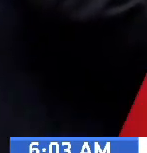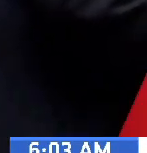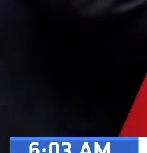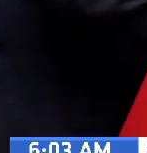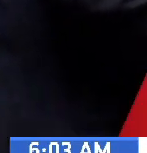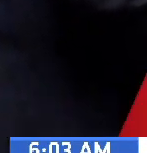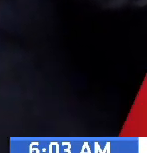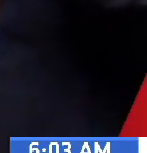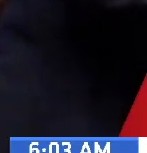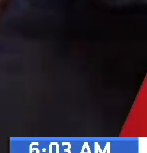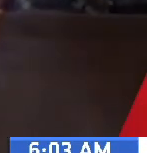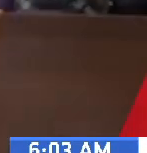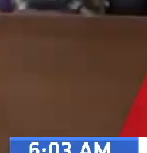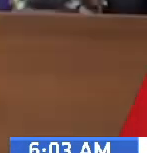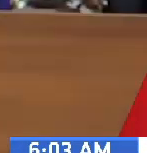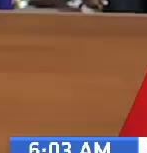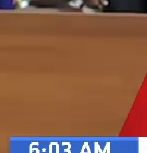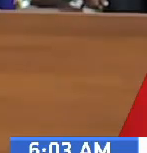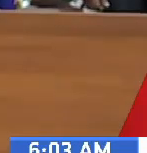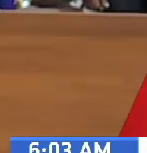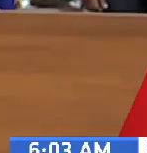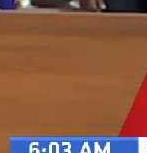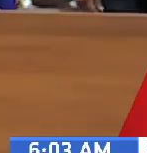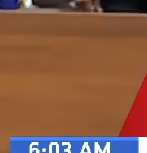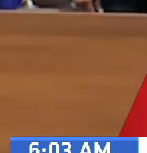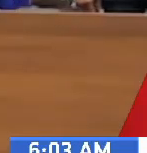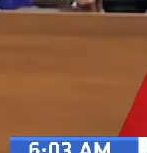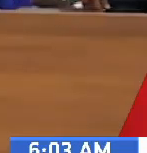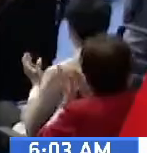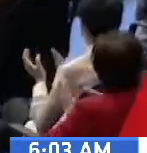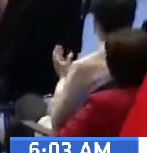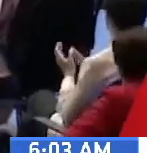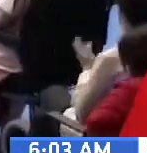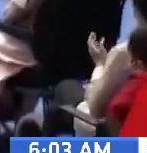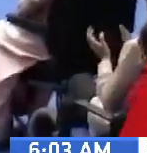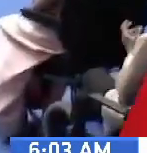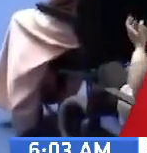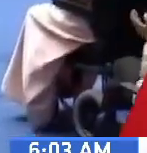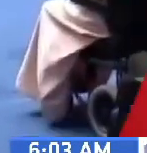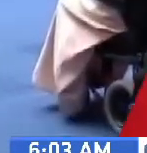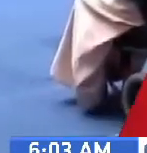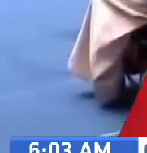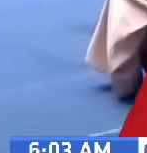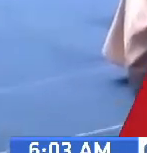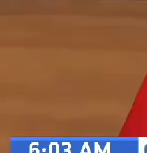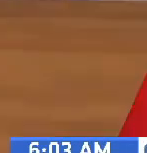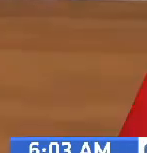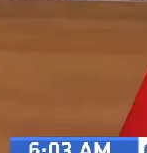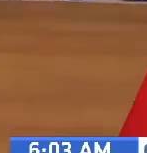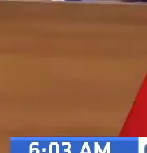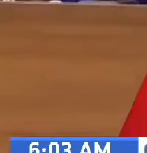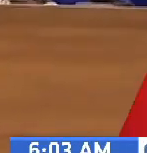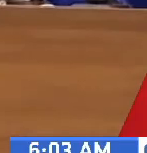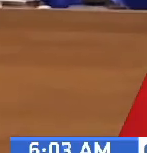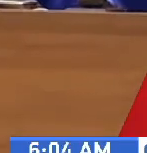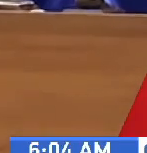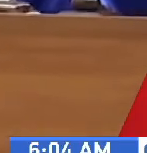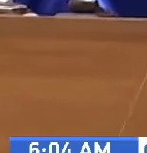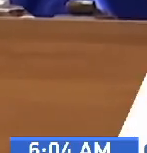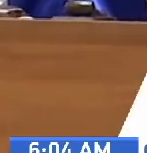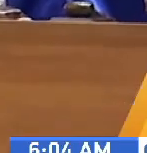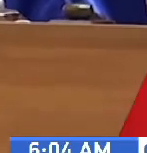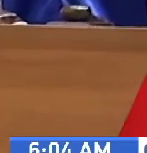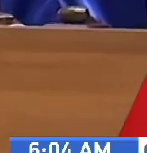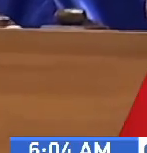anak na si Simon at mga kapatid na sina Senator Amy at Irene. Kasabay na iprinoklama ni Marcos si Davao City Mayor